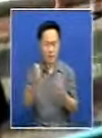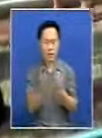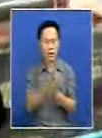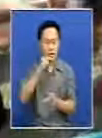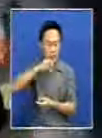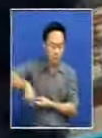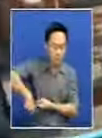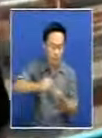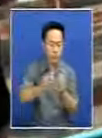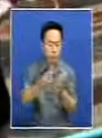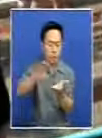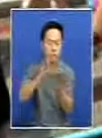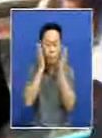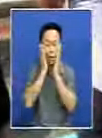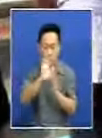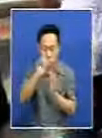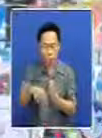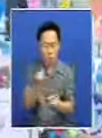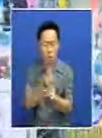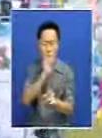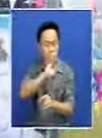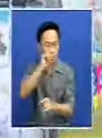เล่นโดยไม่ใส่แป้งและไม่ดื่มแอลกอฮอล์ค่ะ